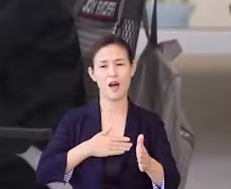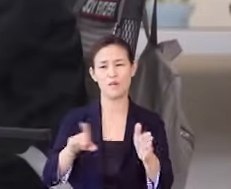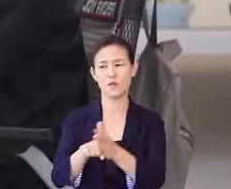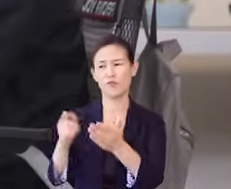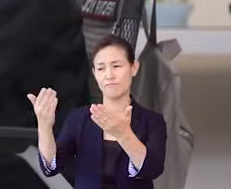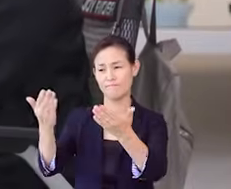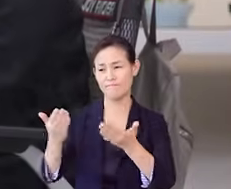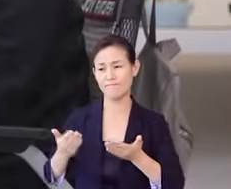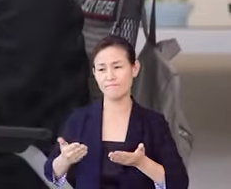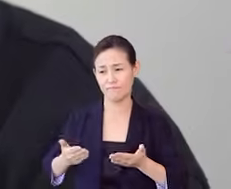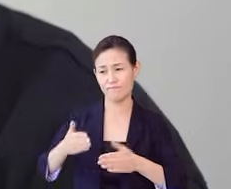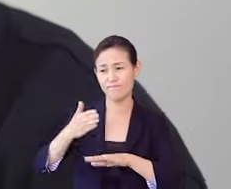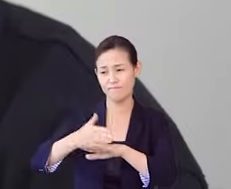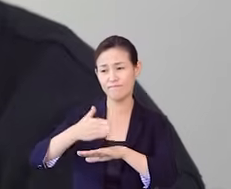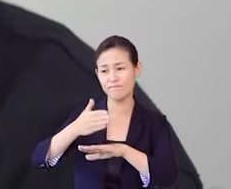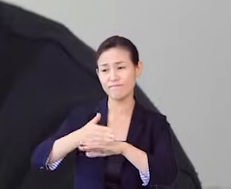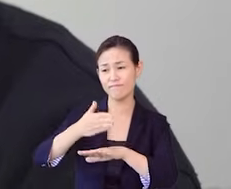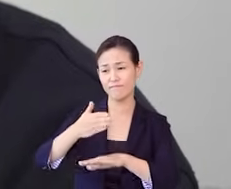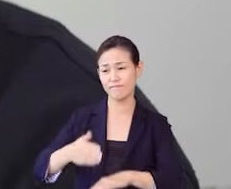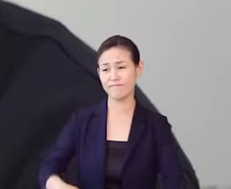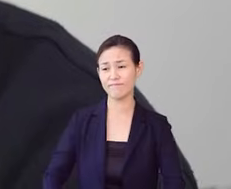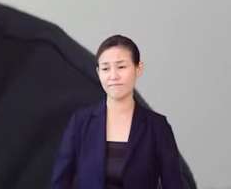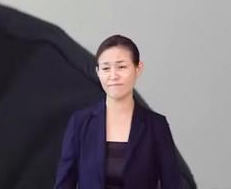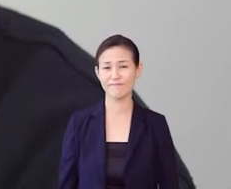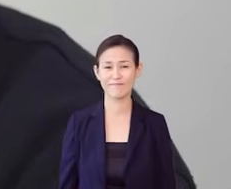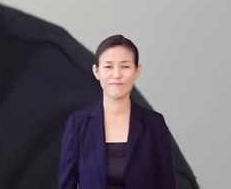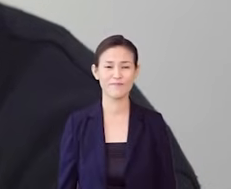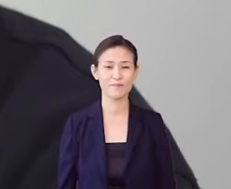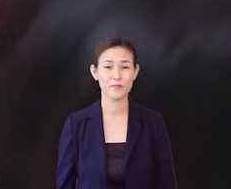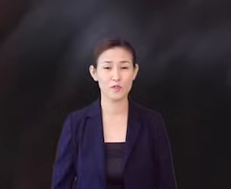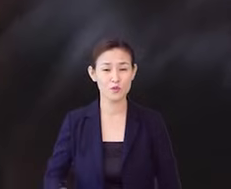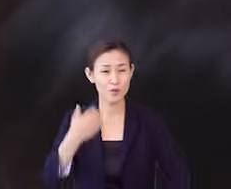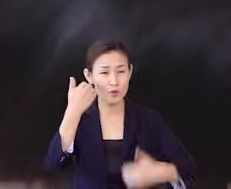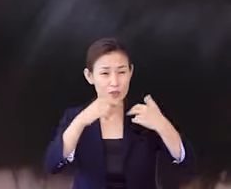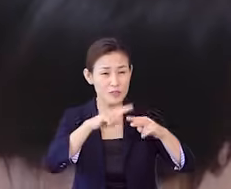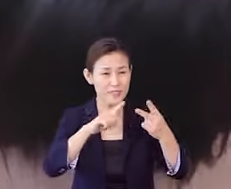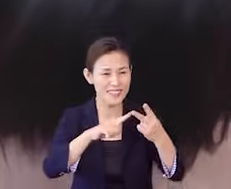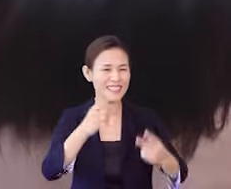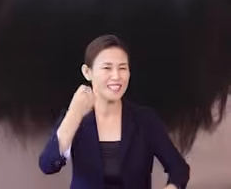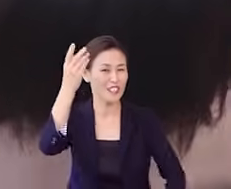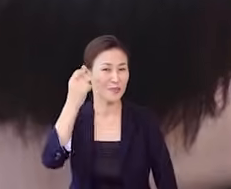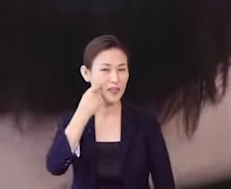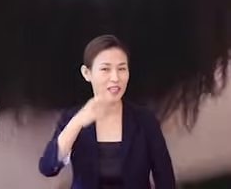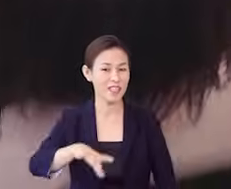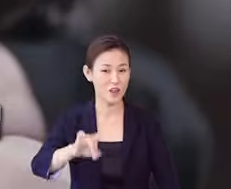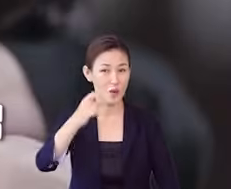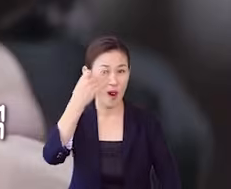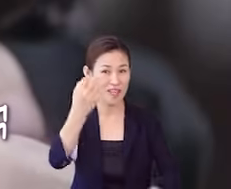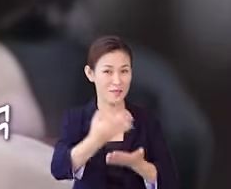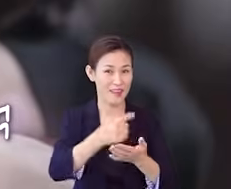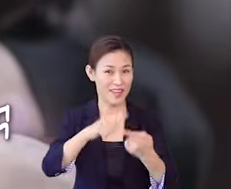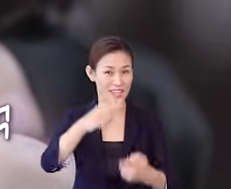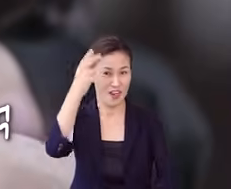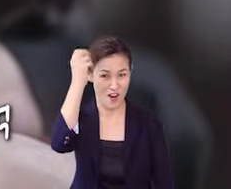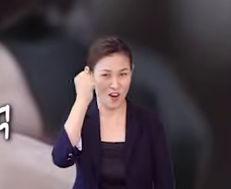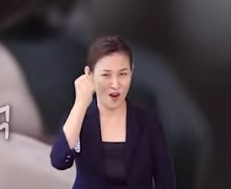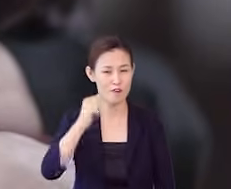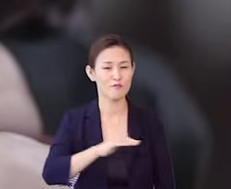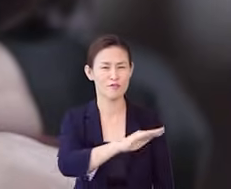지금까지 절 믿어주셔서 감사합니다. 누구에게나 잊지 못할 첫 월급의